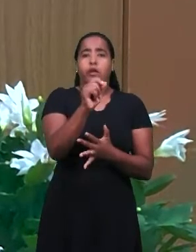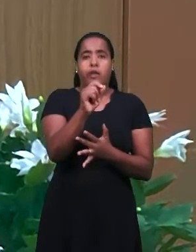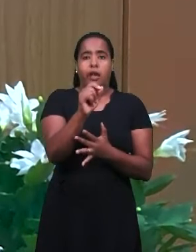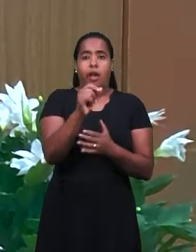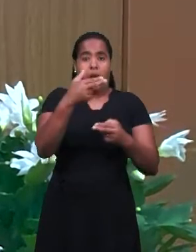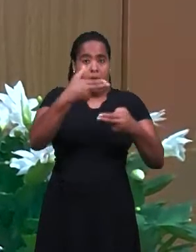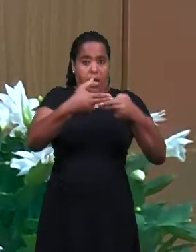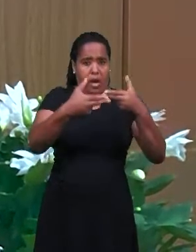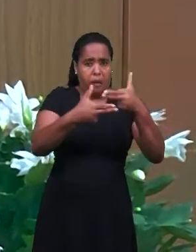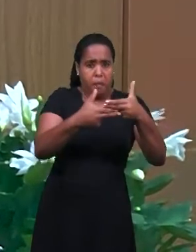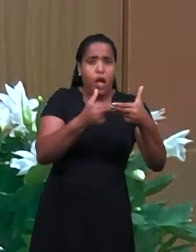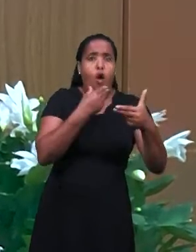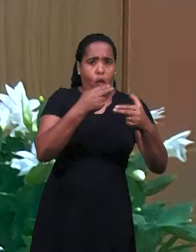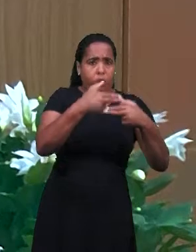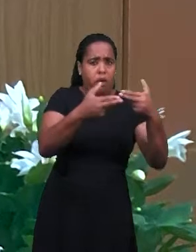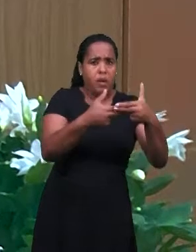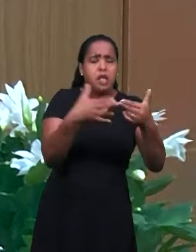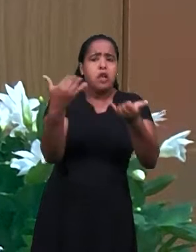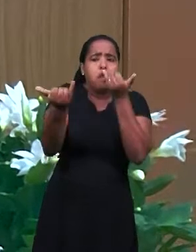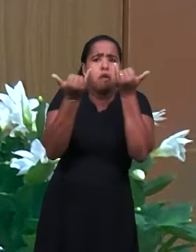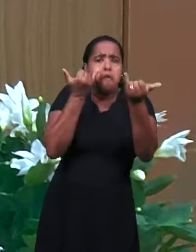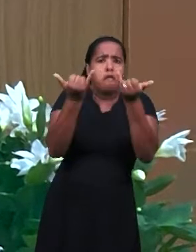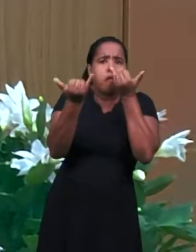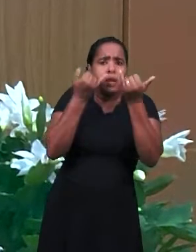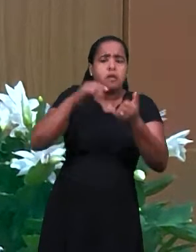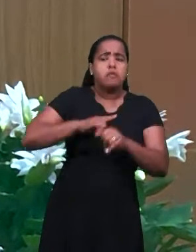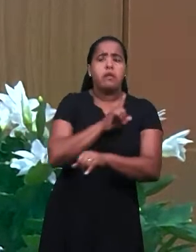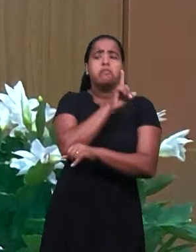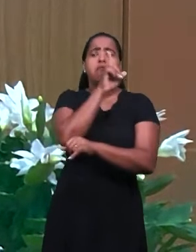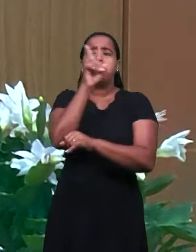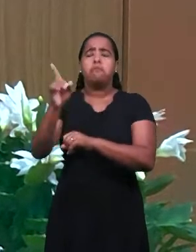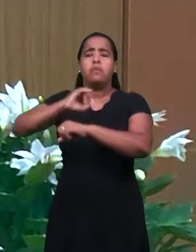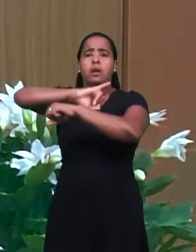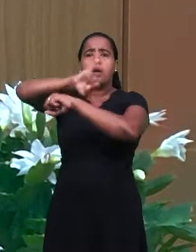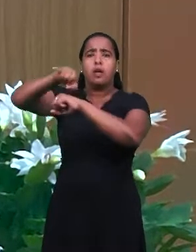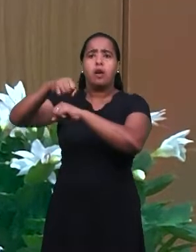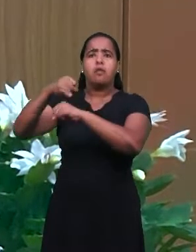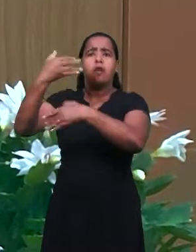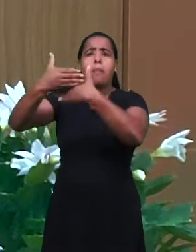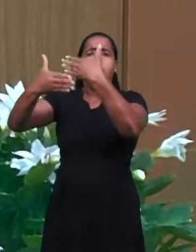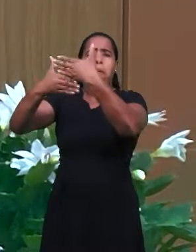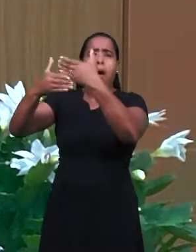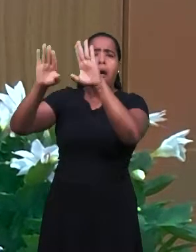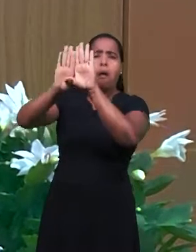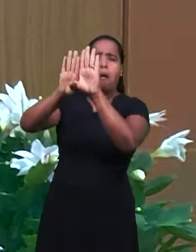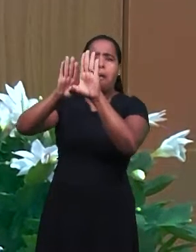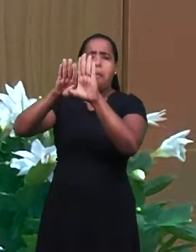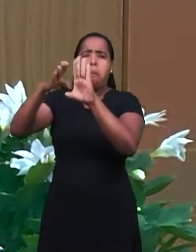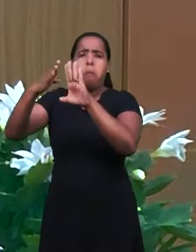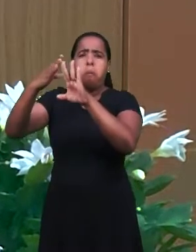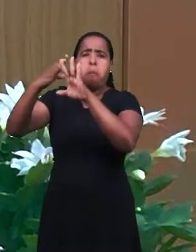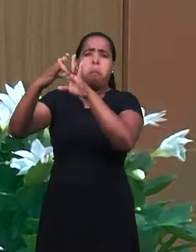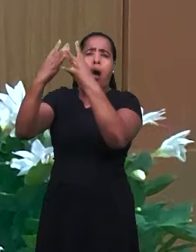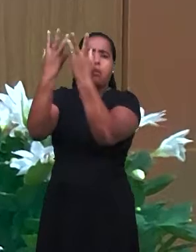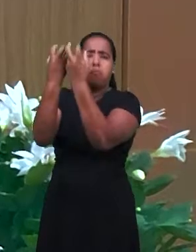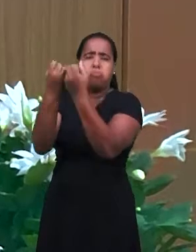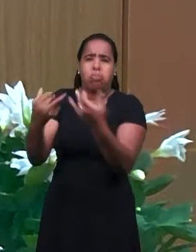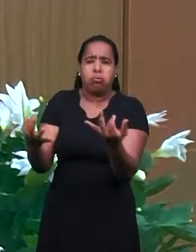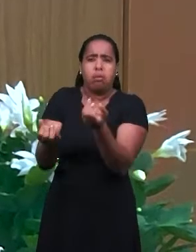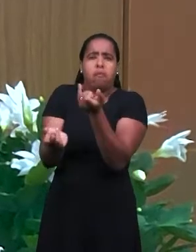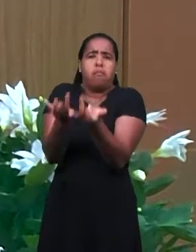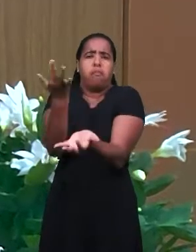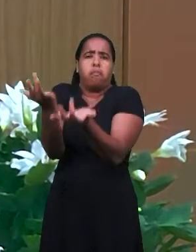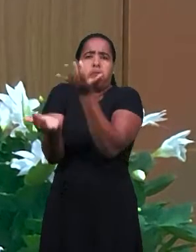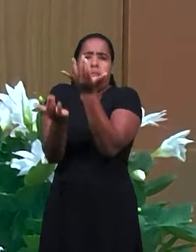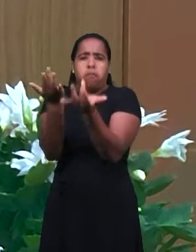И он узнал однажды о состоянии Иерусалима, который был разрушен, стены были разрушены,